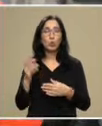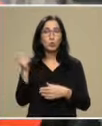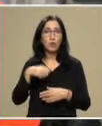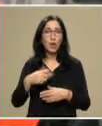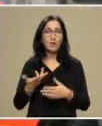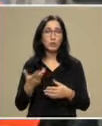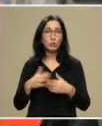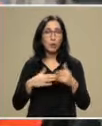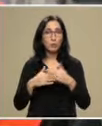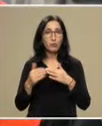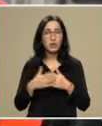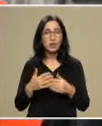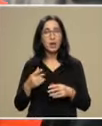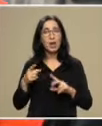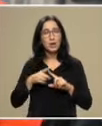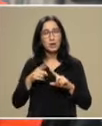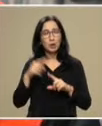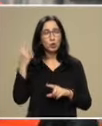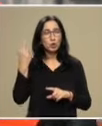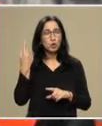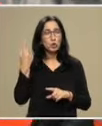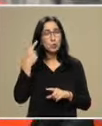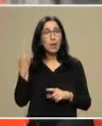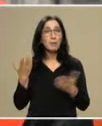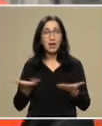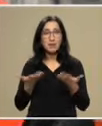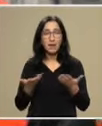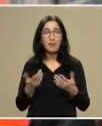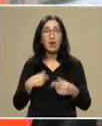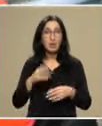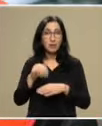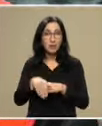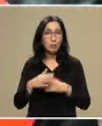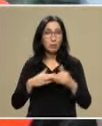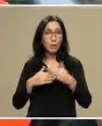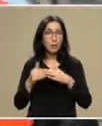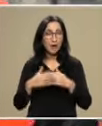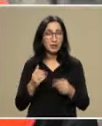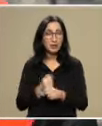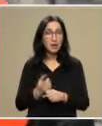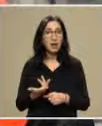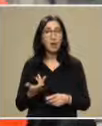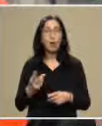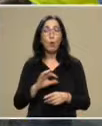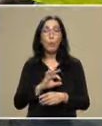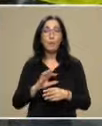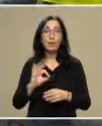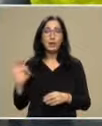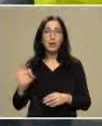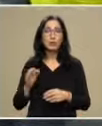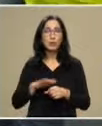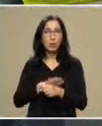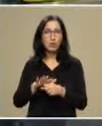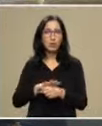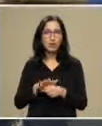професията. Теоретично знаех как стават повечето неща, обаче с идването ми на практика определено се усъвършенствах. Някои